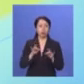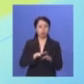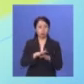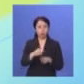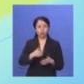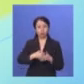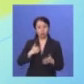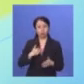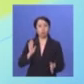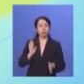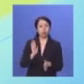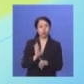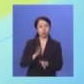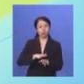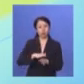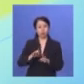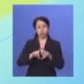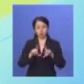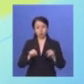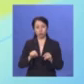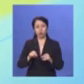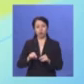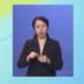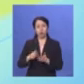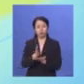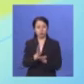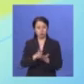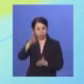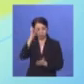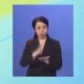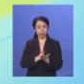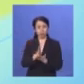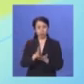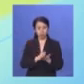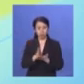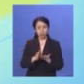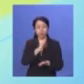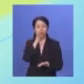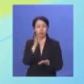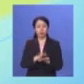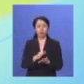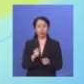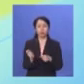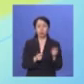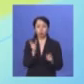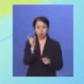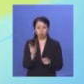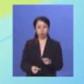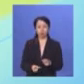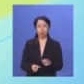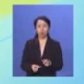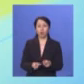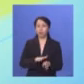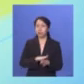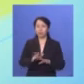исполнении ранее данных поручений по реализации института отставки политических государственных служащих и ответственности руководителей